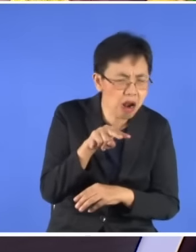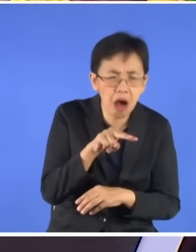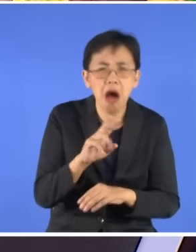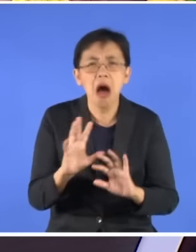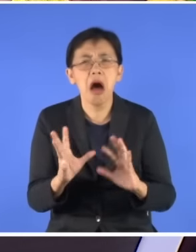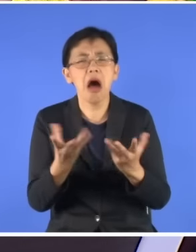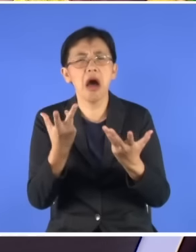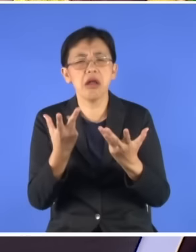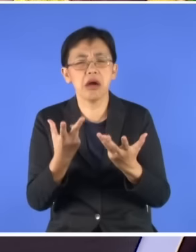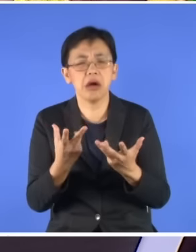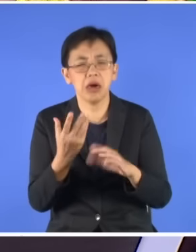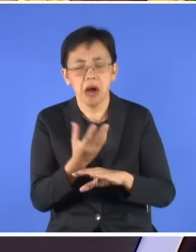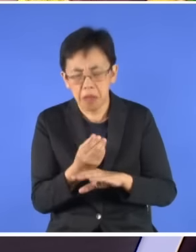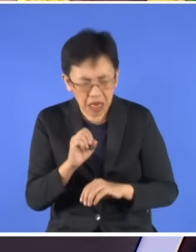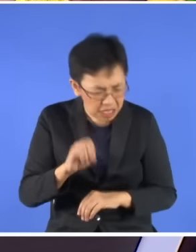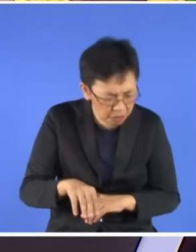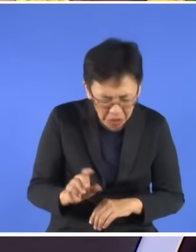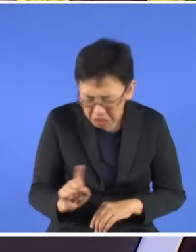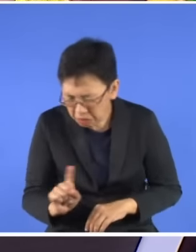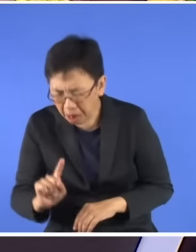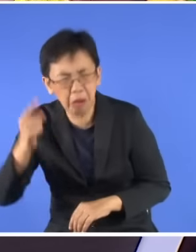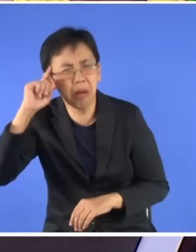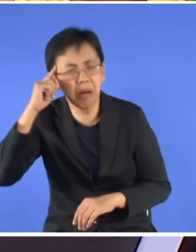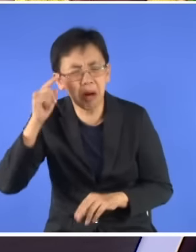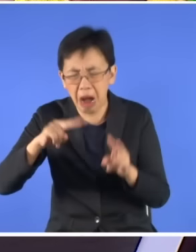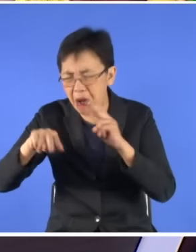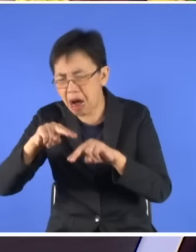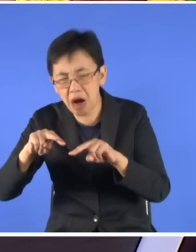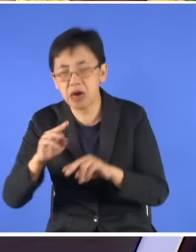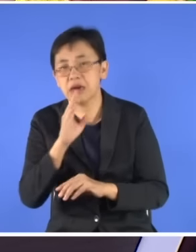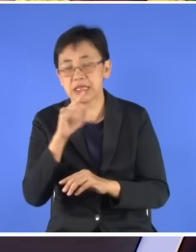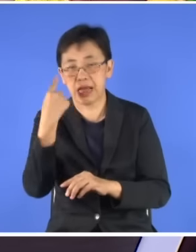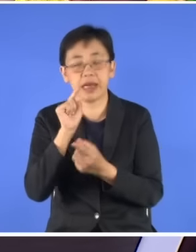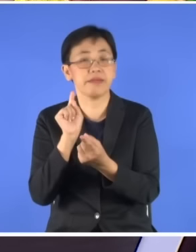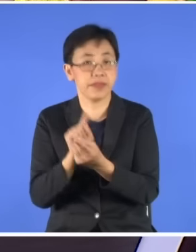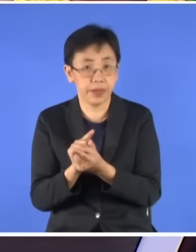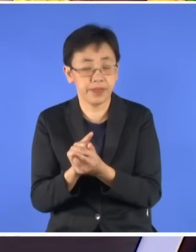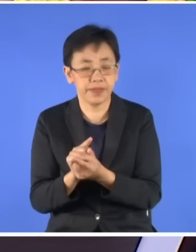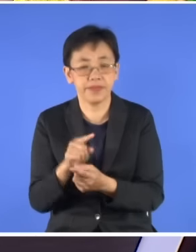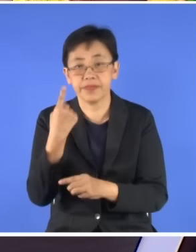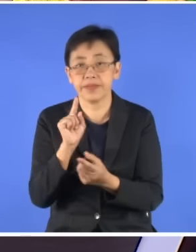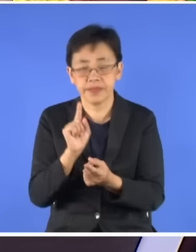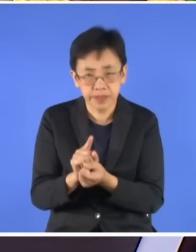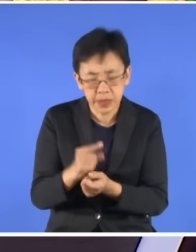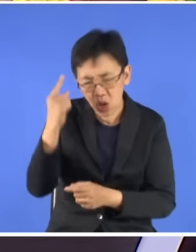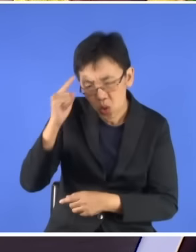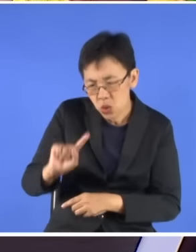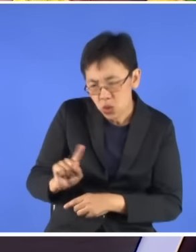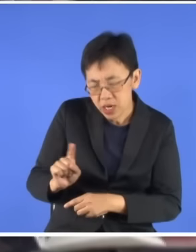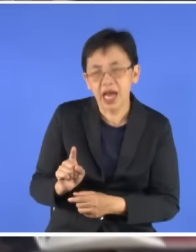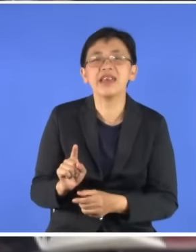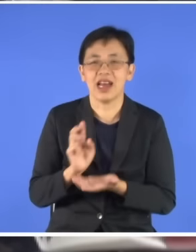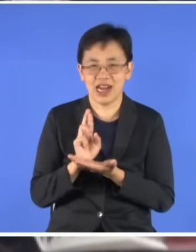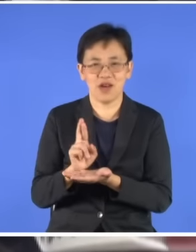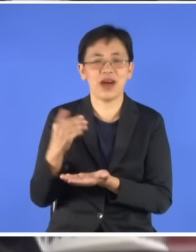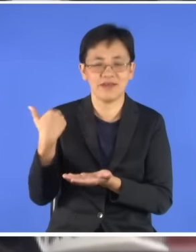ปช่างเนี่ยทำหล่นหายระหว่างทางค่ะแล้วก็แจ้งไว้ด้วยว่าถ้าเกิดว่าใครเจอนะหรือว่ารู้เบาะแสเนี่ยเขามีรางวัลมอ